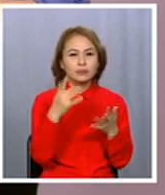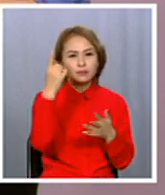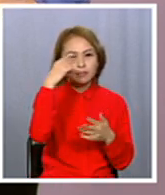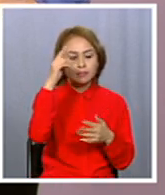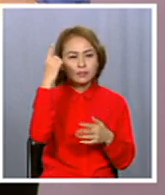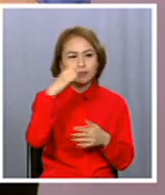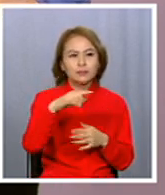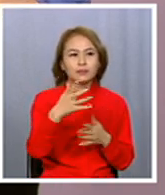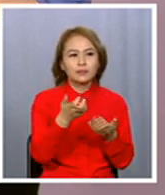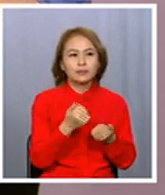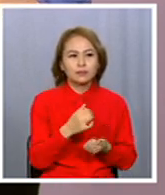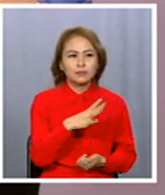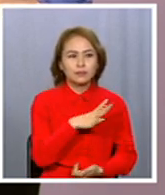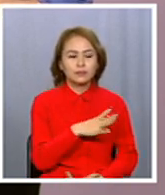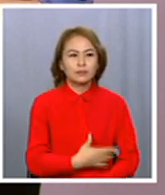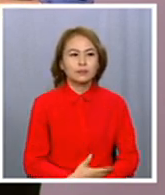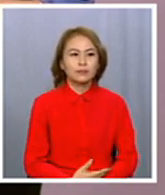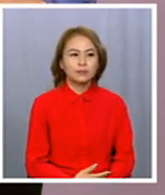деп ойлайсыңдар?